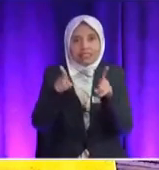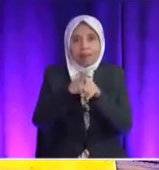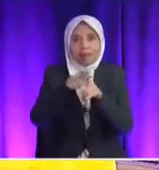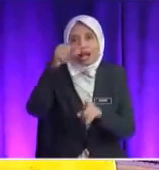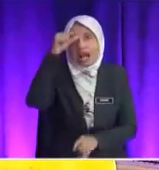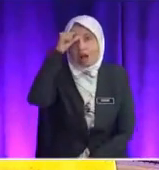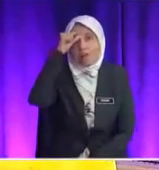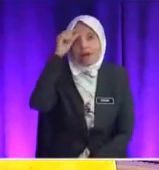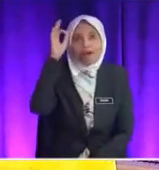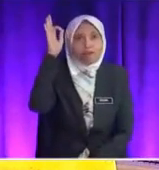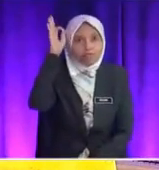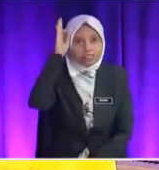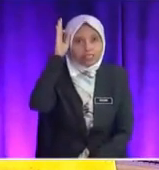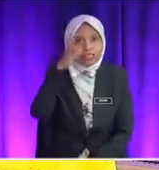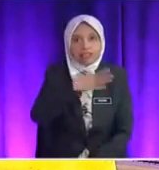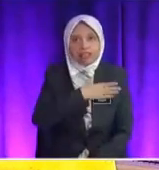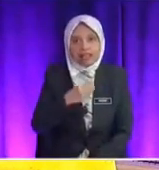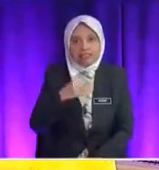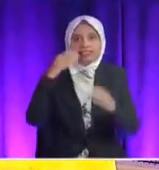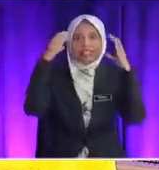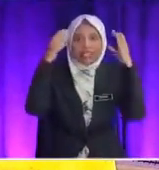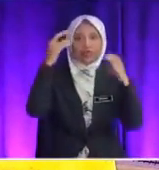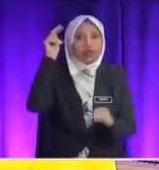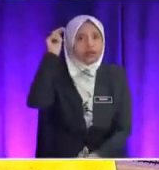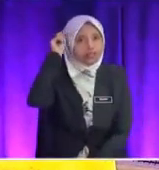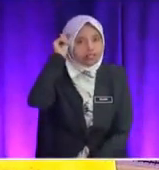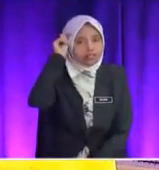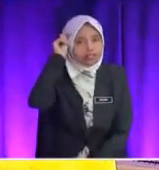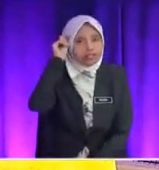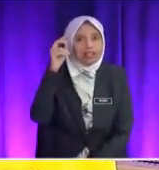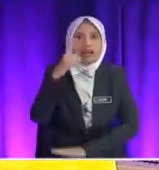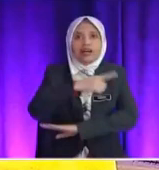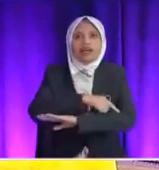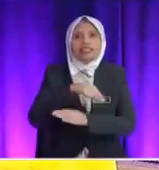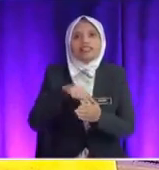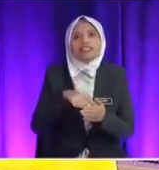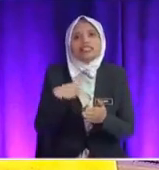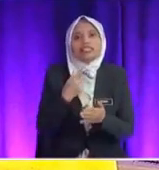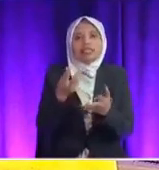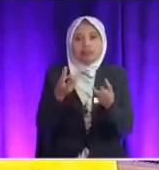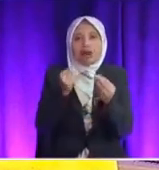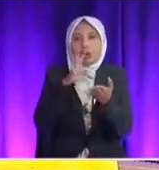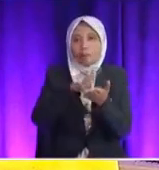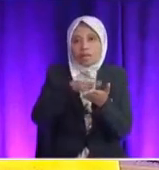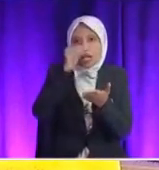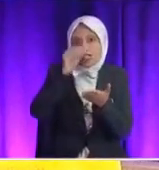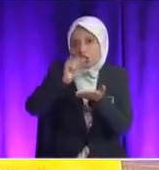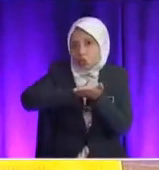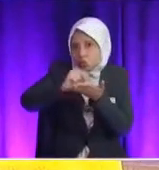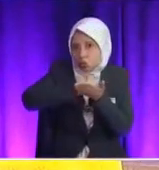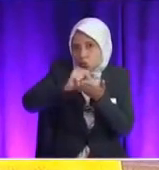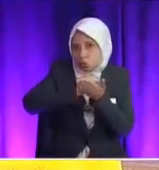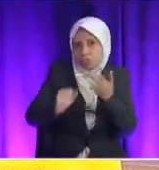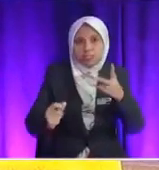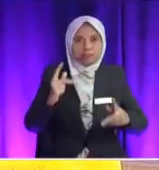Fizi dan juga cek guna Zaini sama-sama kita belajar cara-cara untuk mencuci kendaraan kita padahal ini